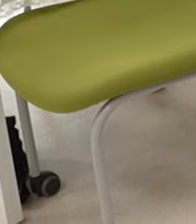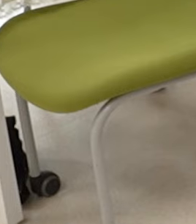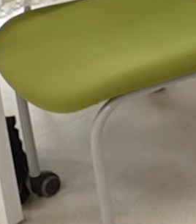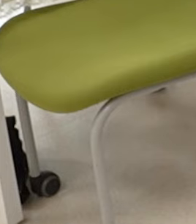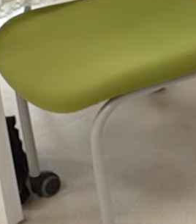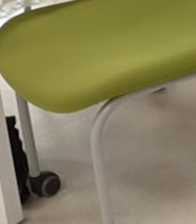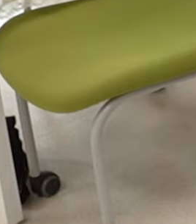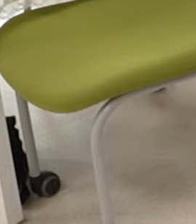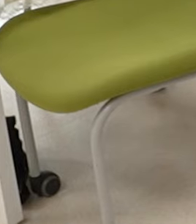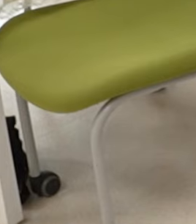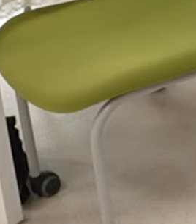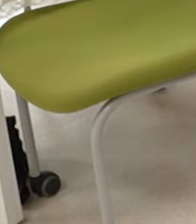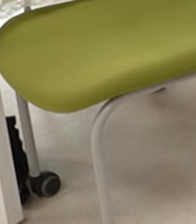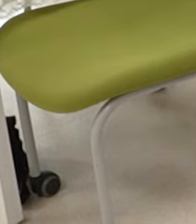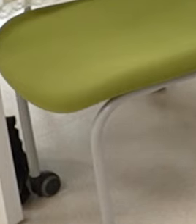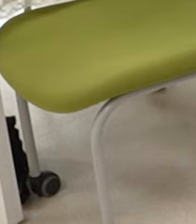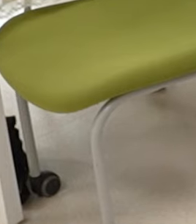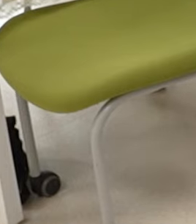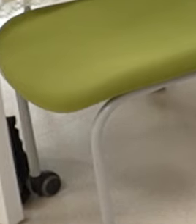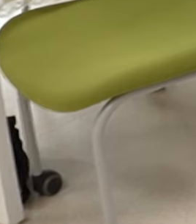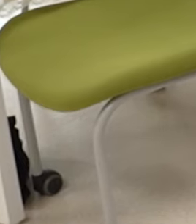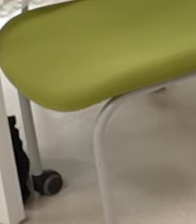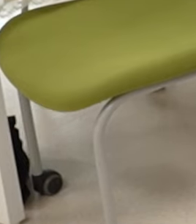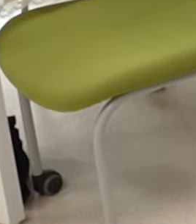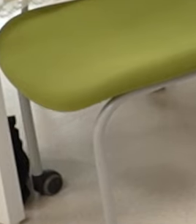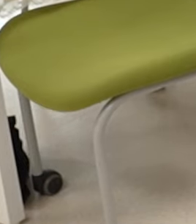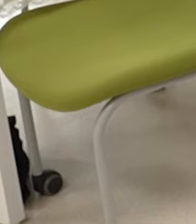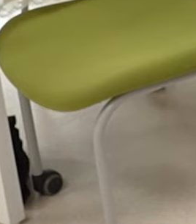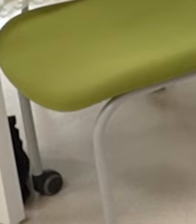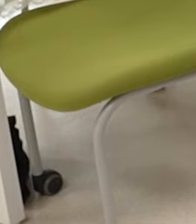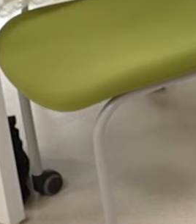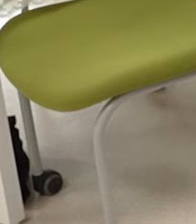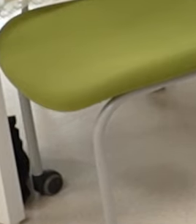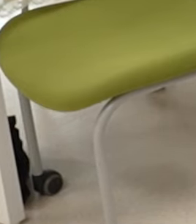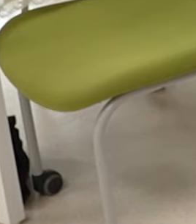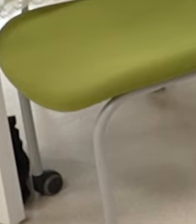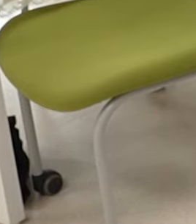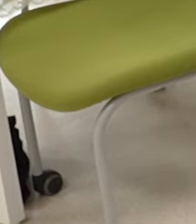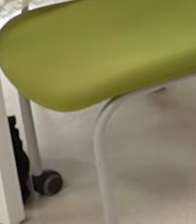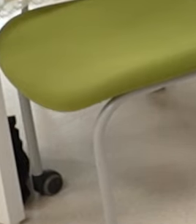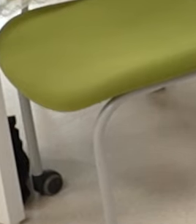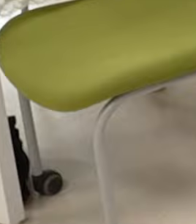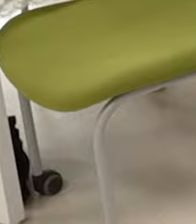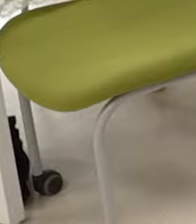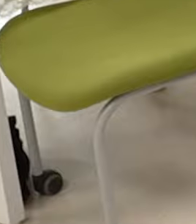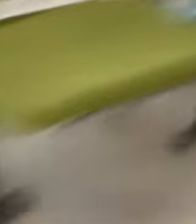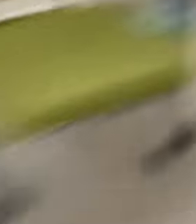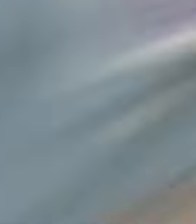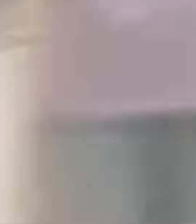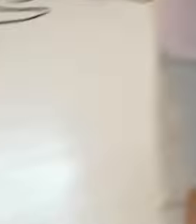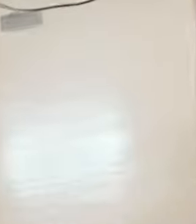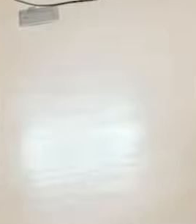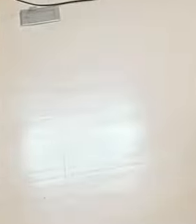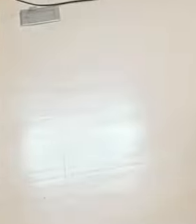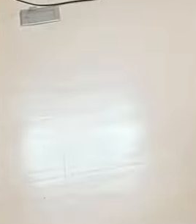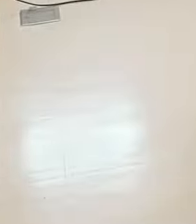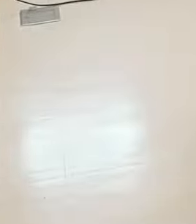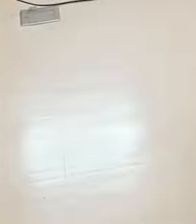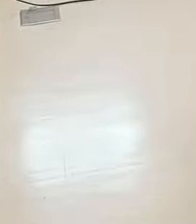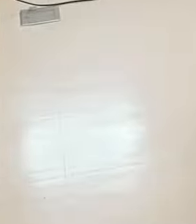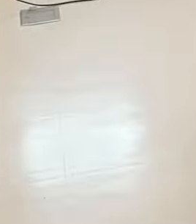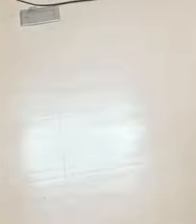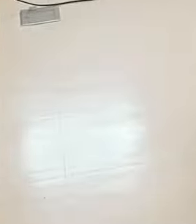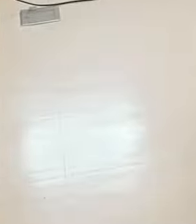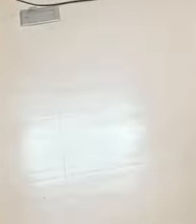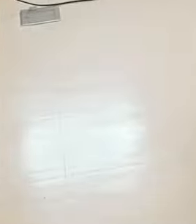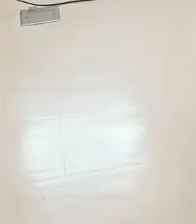했지만 너무 재밌었어요. 다음에 이런 프로젝트가 또 있었으면 좋겠어요. 너무